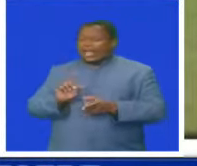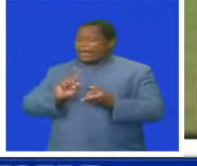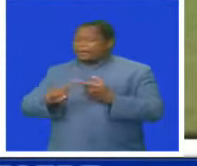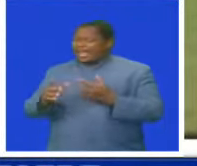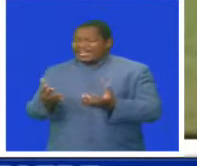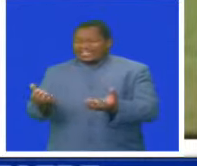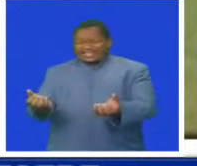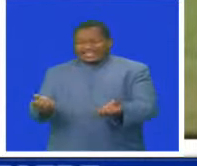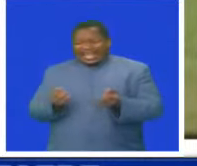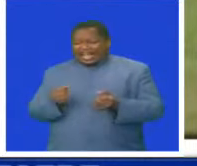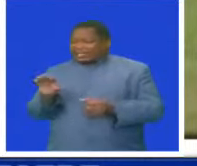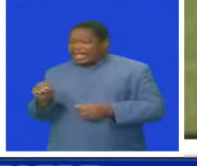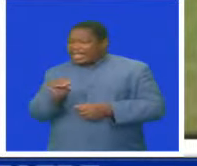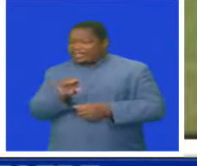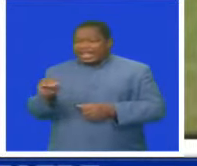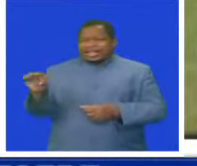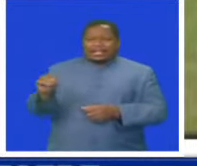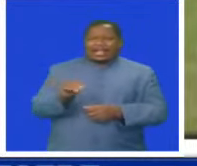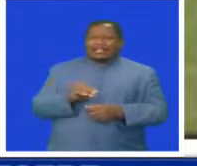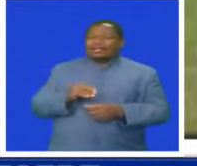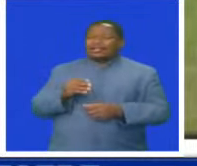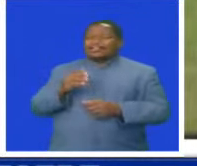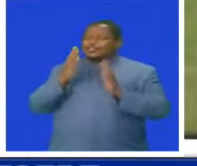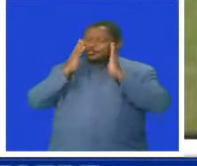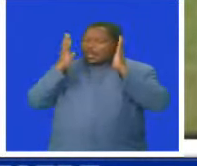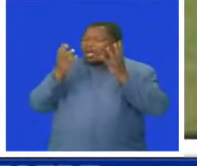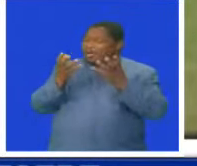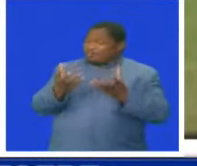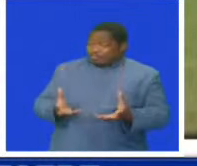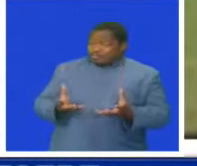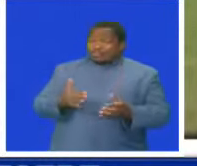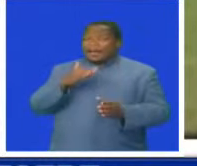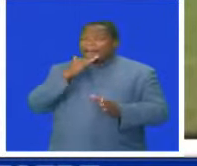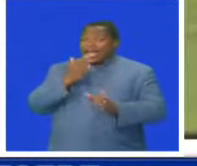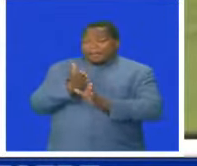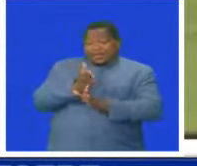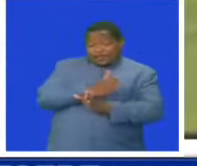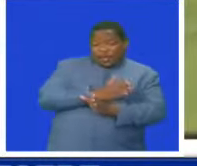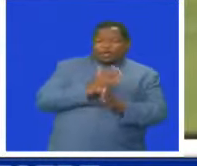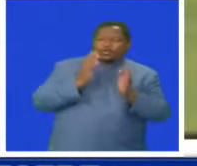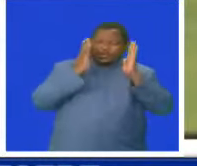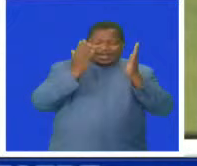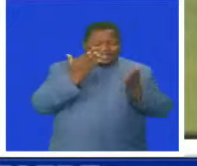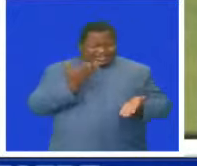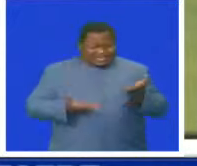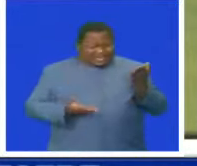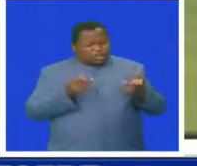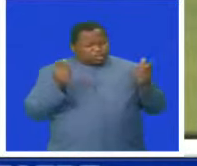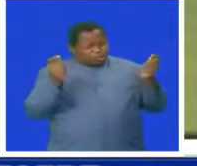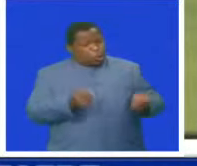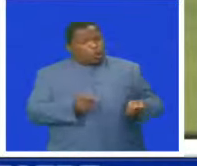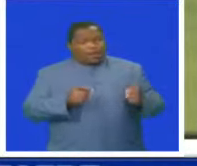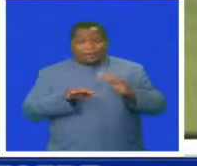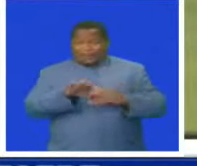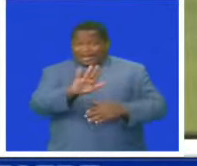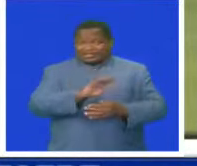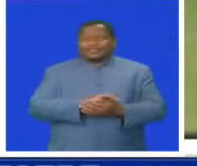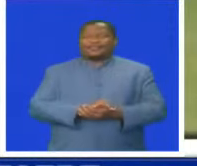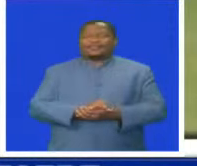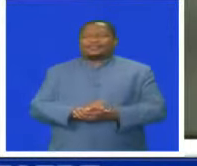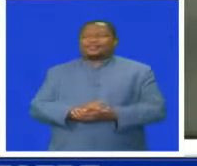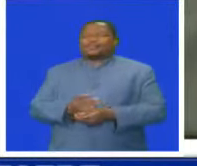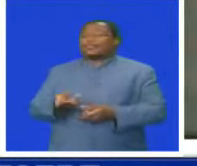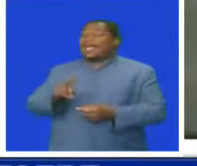sizame ukuthi silungise ngale khaya before sambe sokhombitha. Nokuthula uthi nemithetho ke le beyiqinile ngendzawo